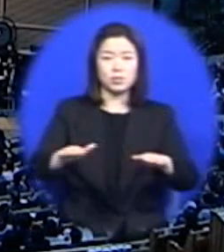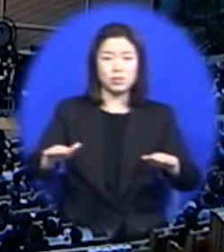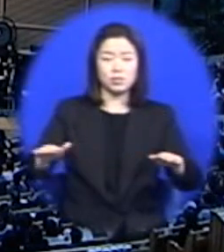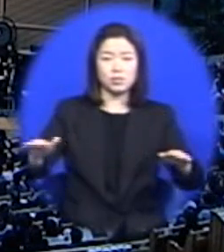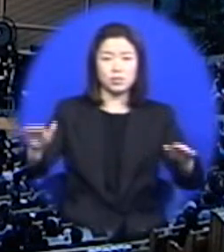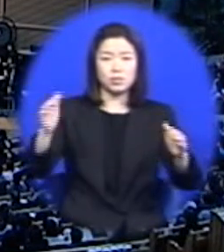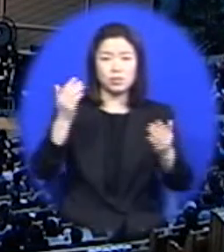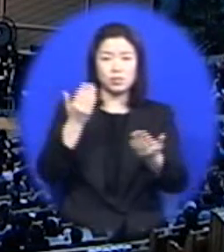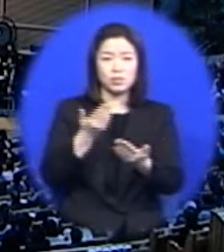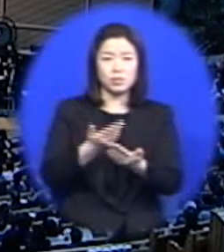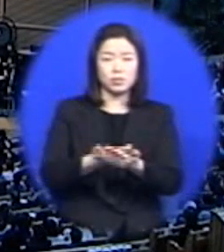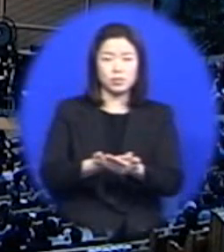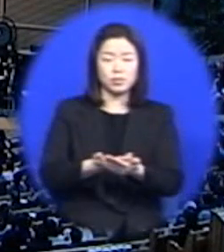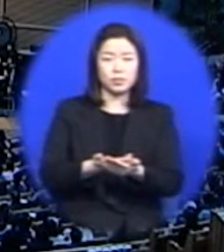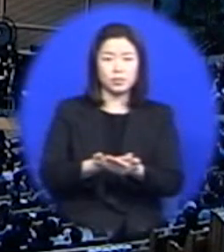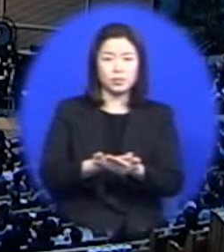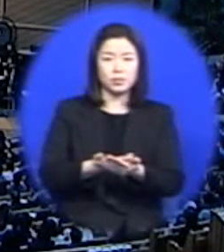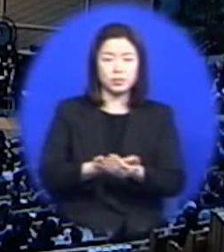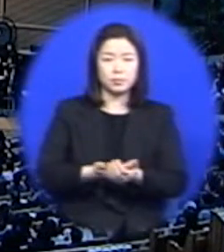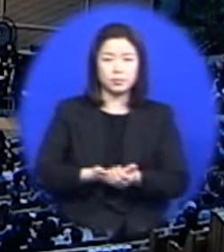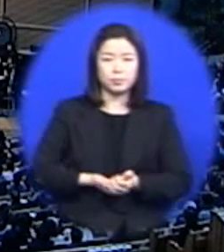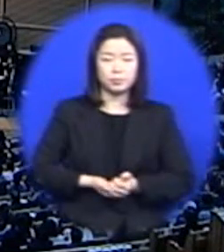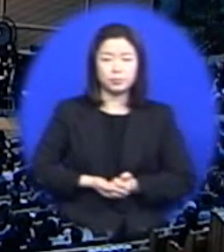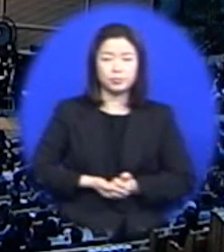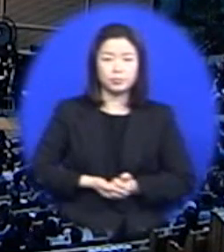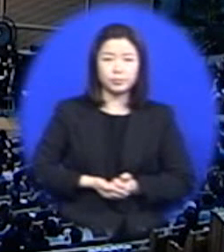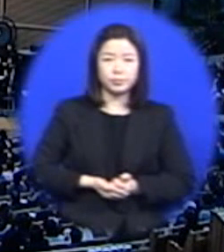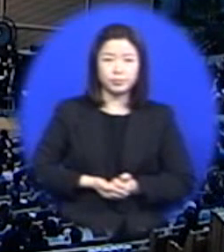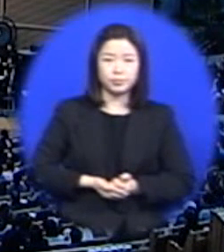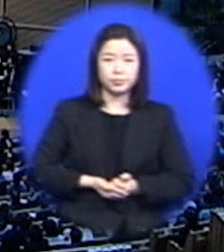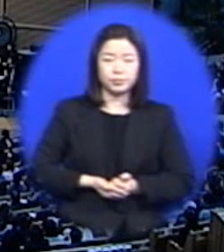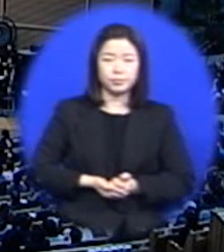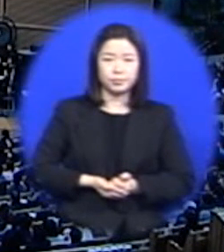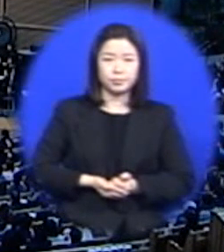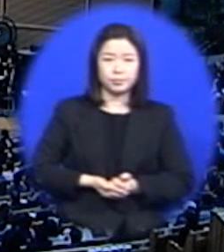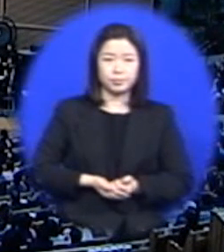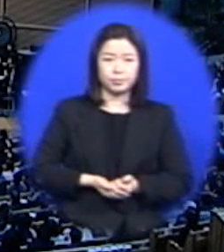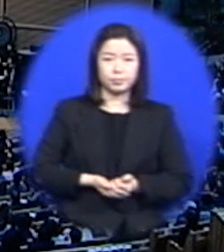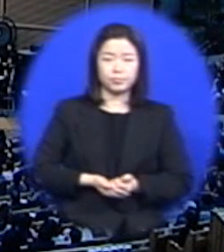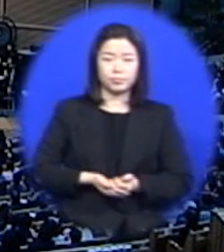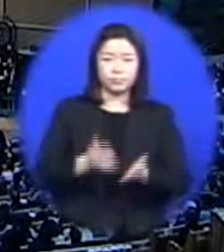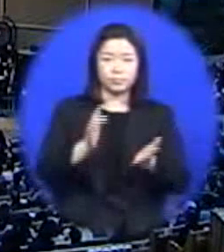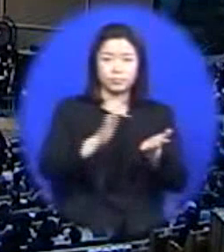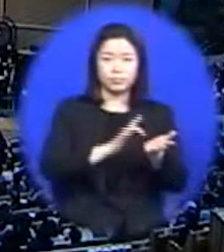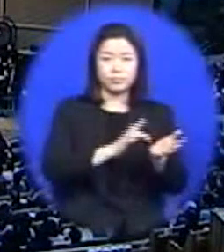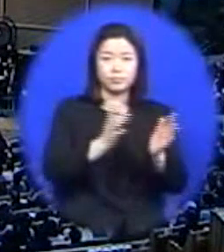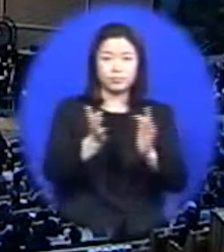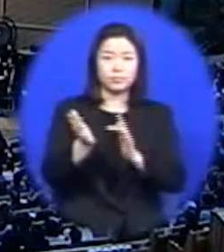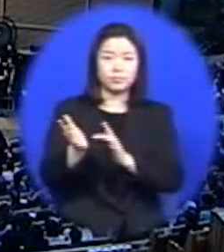다스리소서. 예수님만 바라보고 다시 한번 부릅니다. 예수